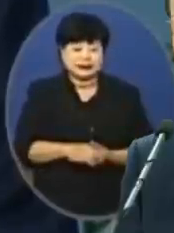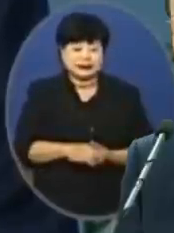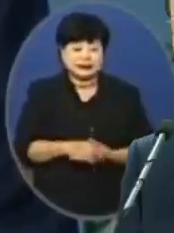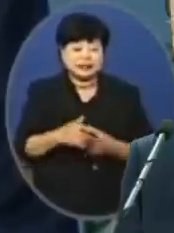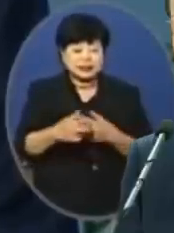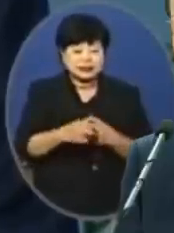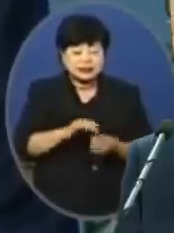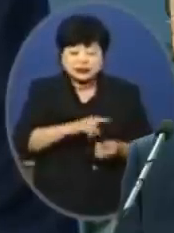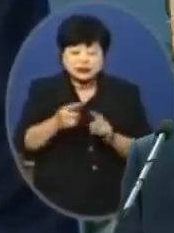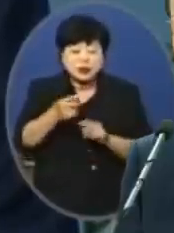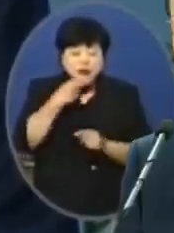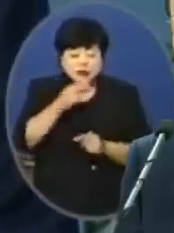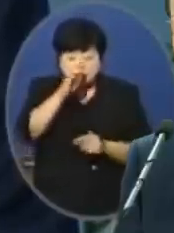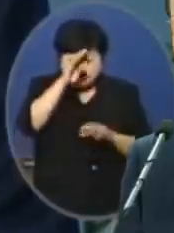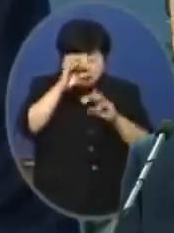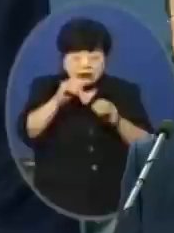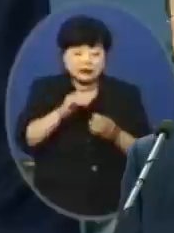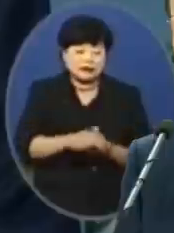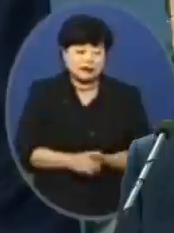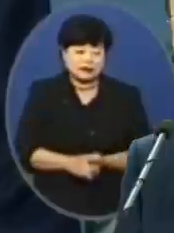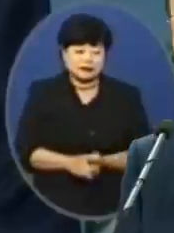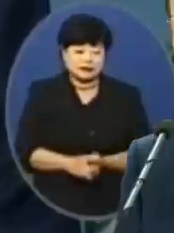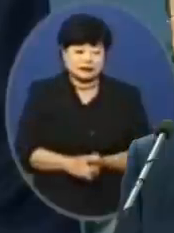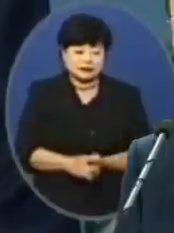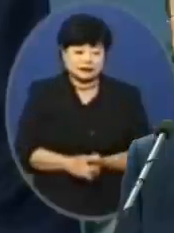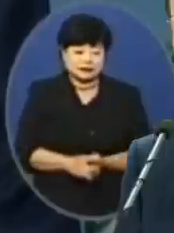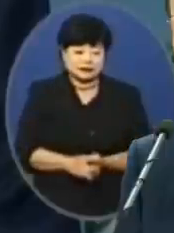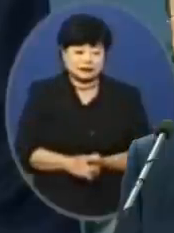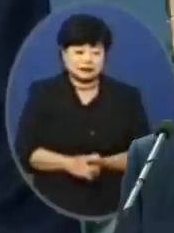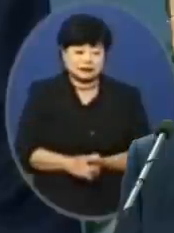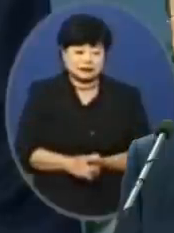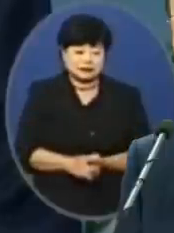이학적인 치료 없이 병이 낫는 현상도